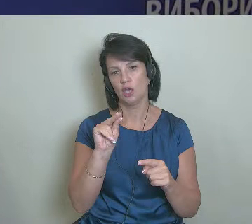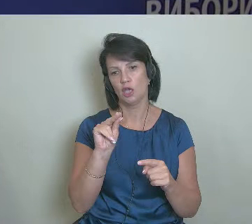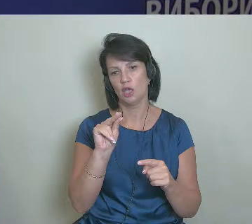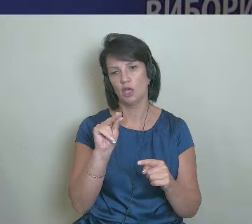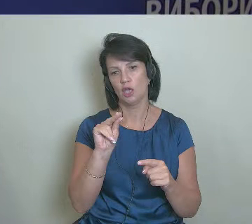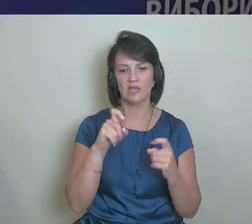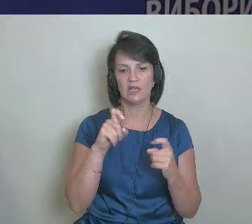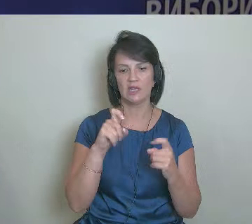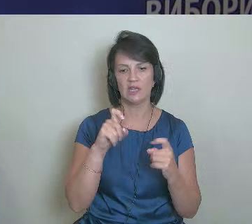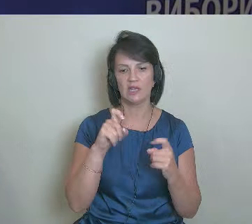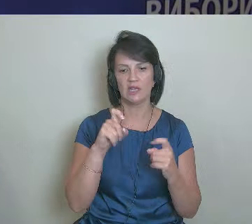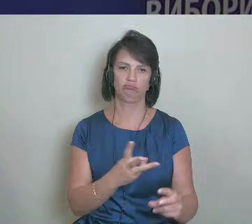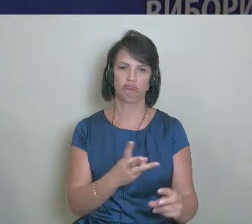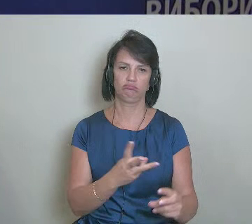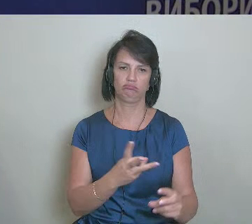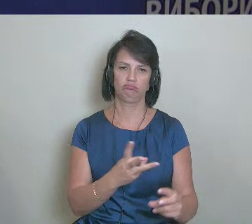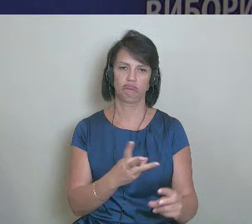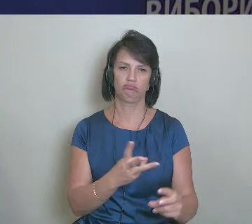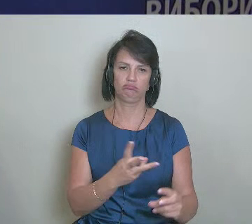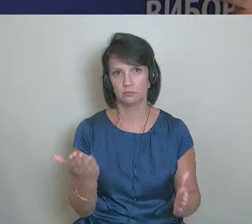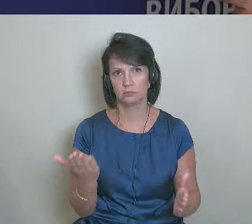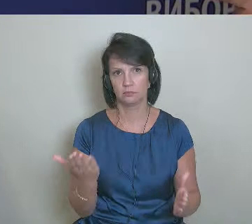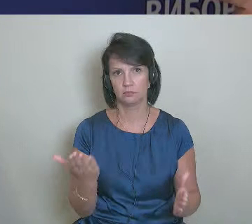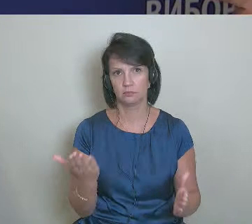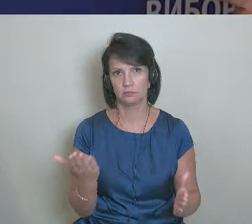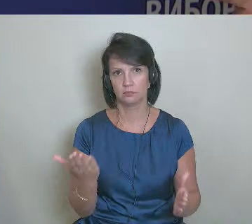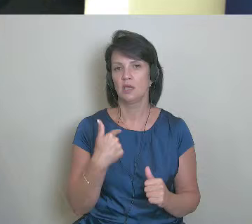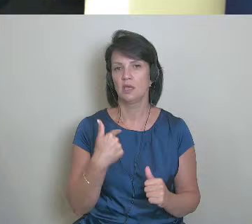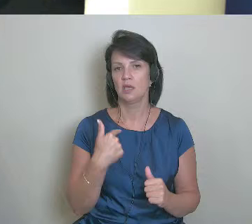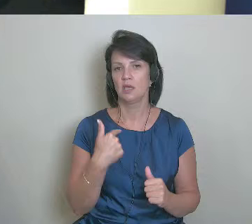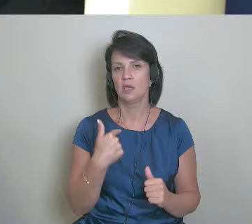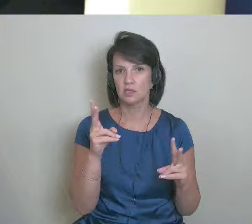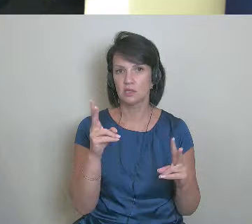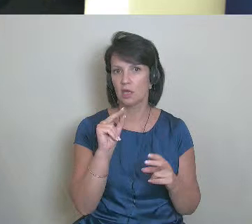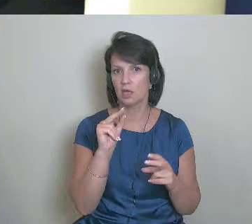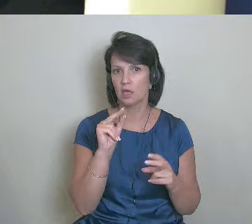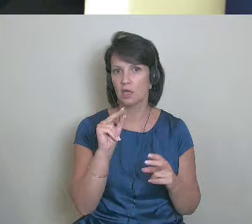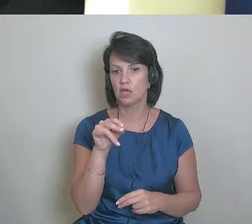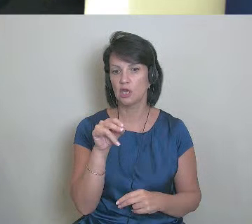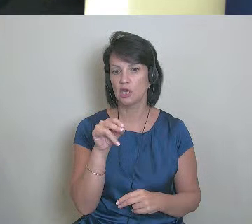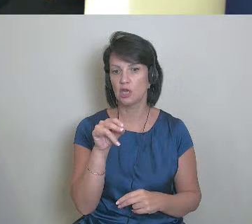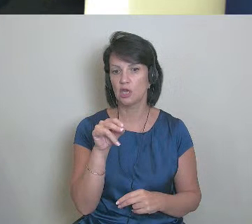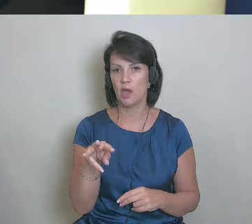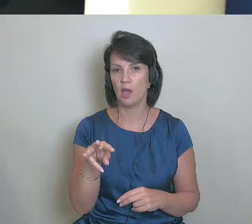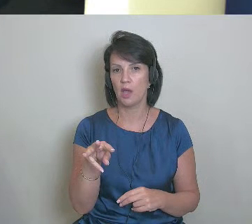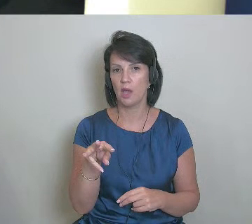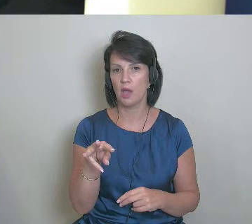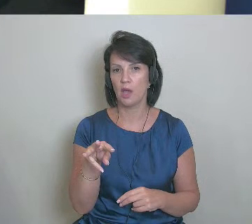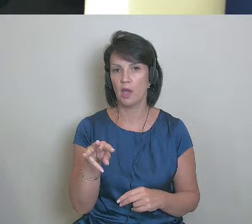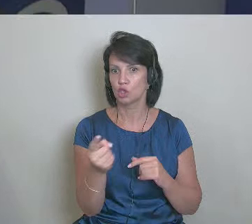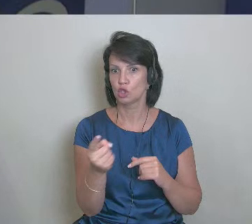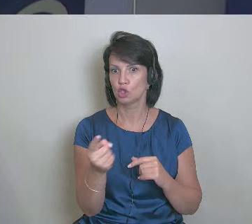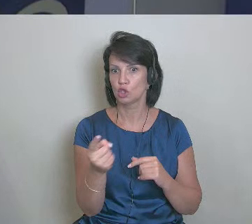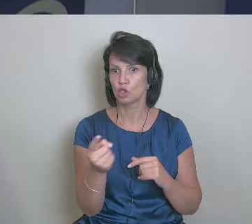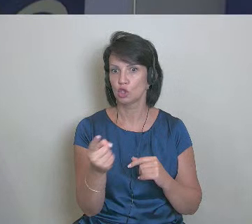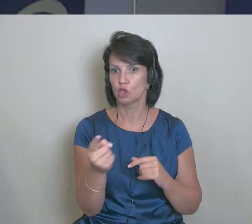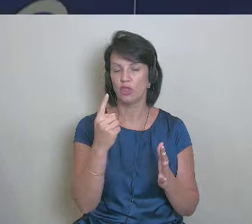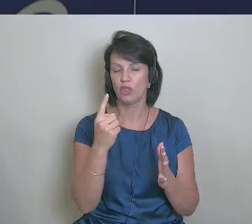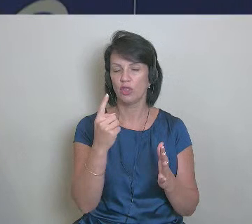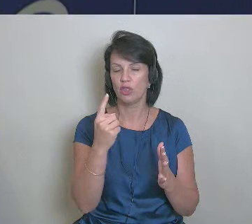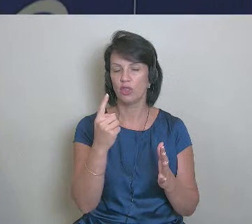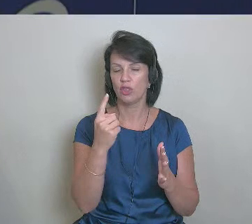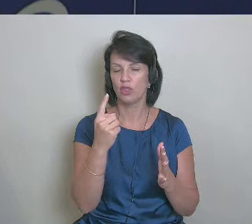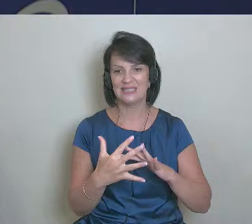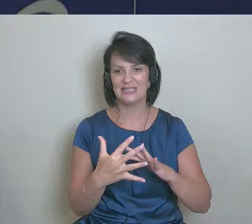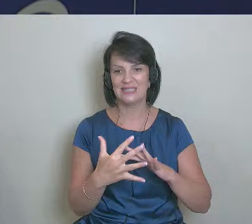the changes that Я не знаю, чи Павло reformed the Миколаївич basis в of курсі, але voluntary з цього amalgamation. приводу одна із сільрад One of